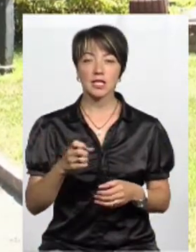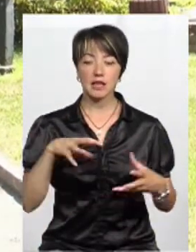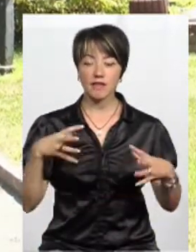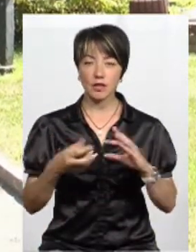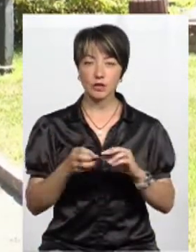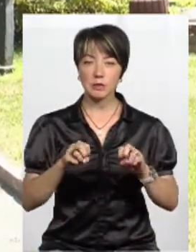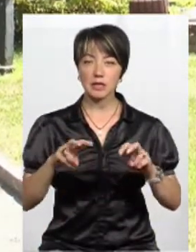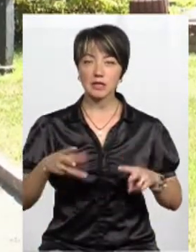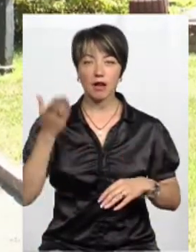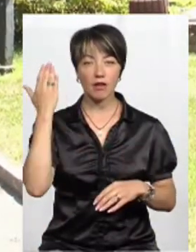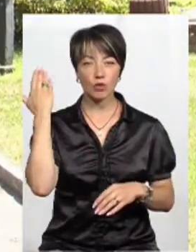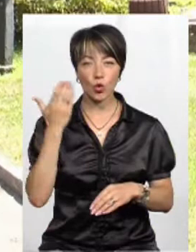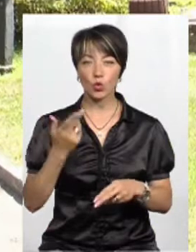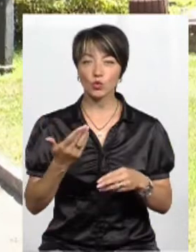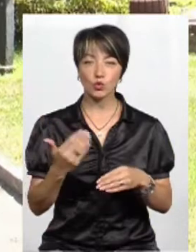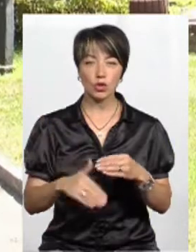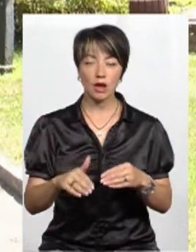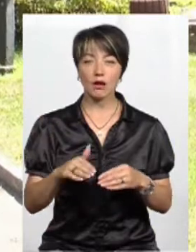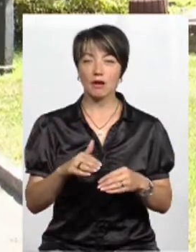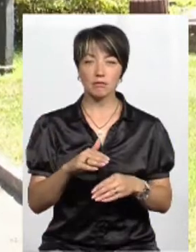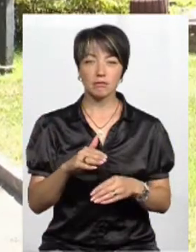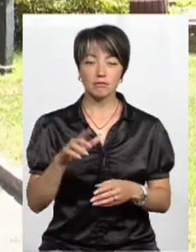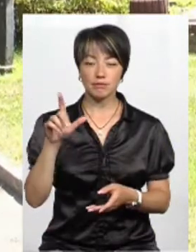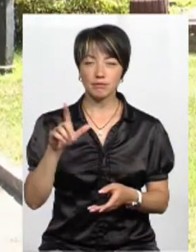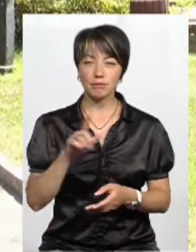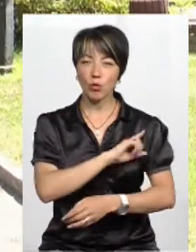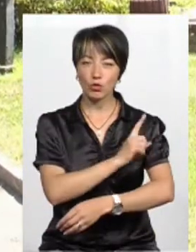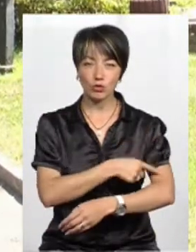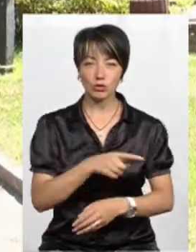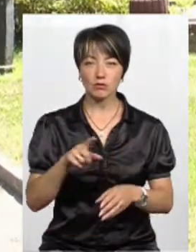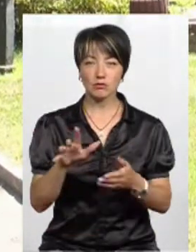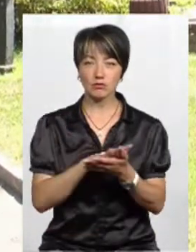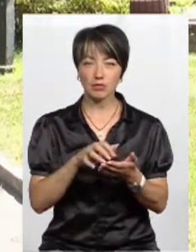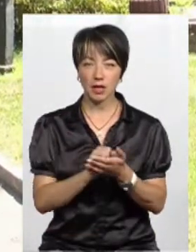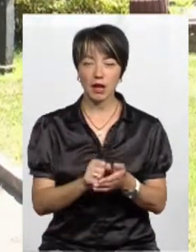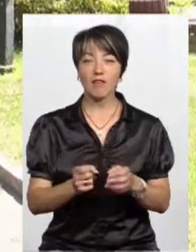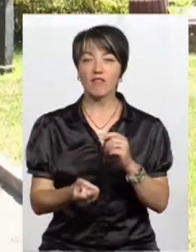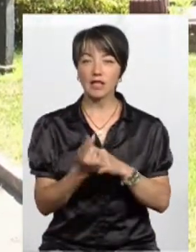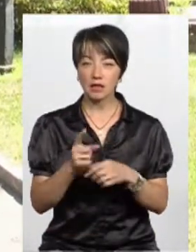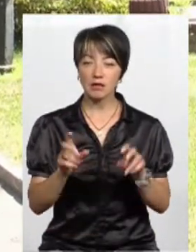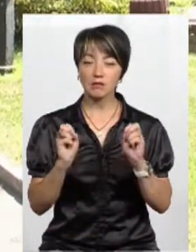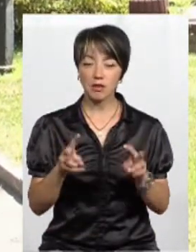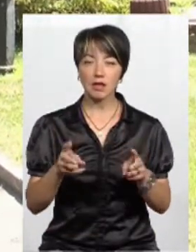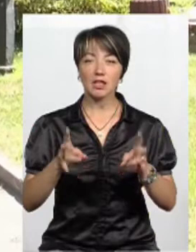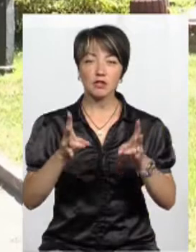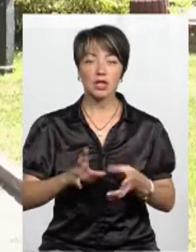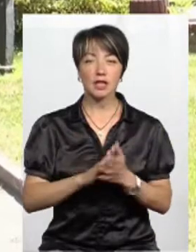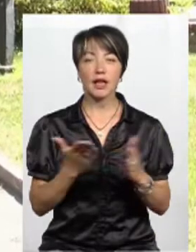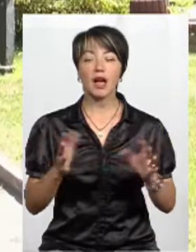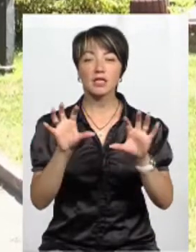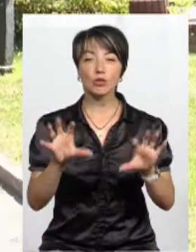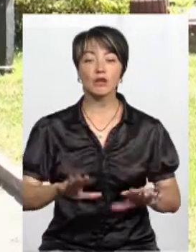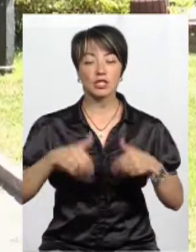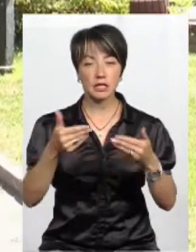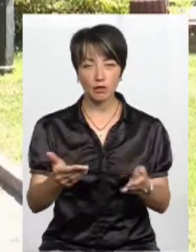висновками фахівців, вже давно вичерпало свої проєктні потужності і створює загрозу виникнення надзвичайної ситуації. Скажіть, будь ласка, які законодавчі